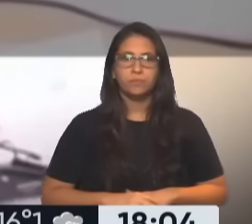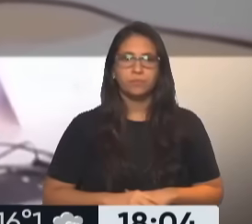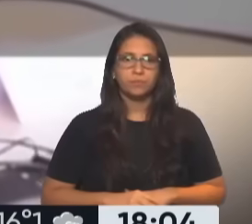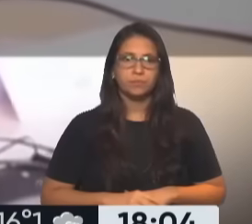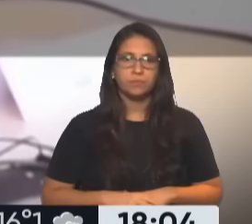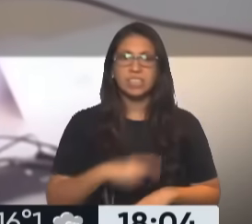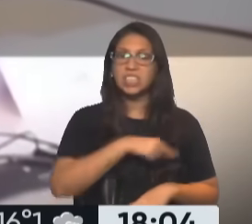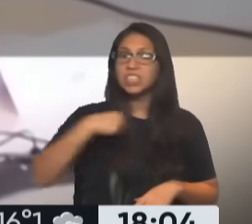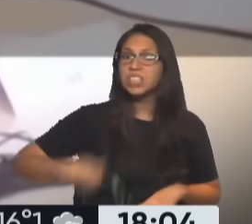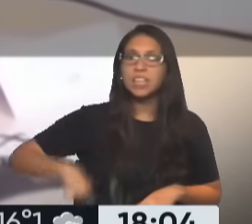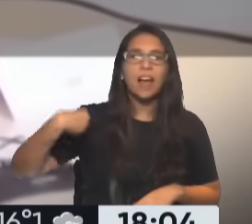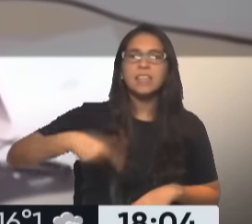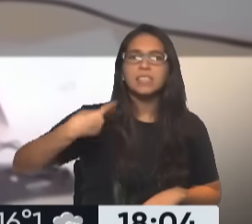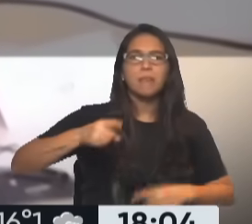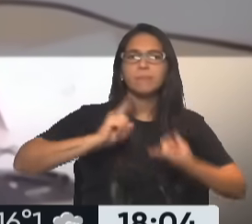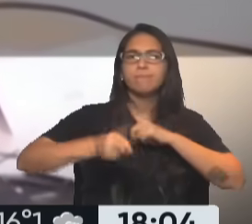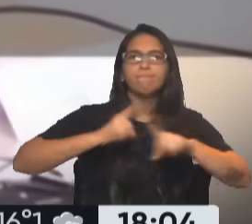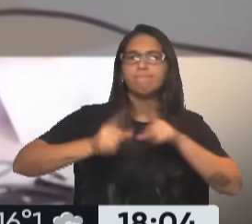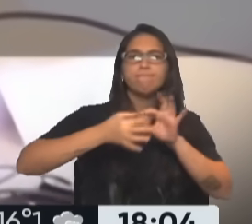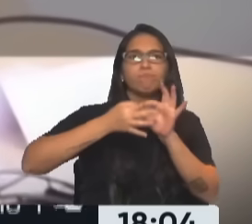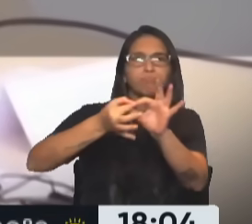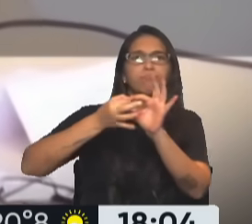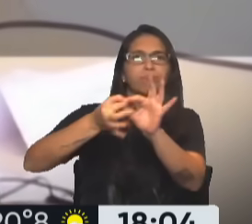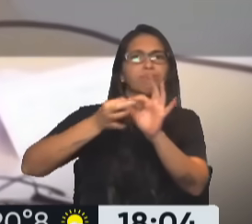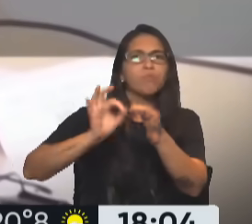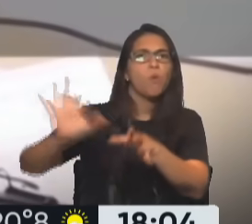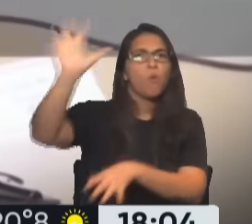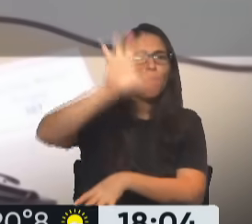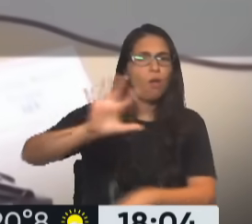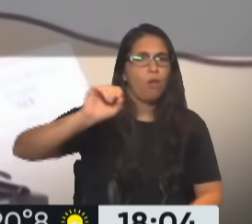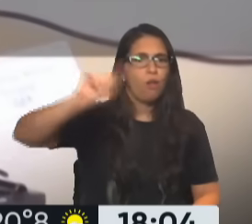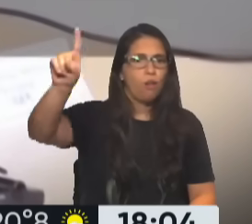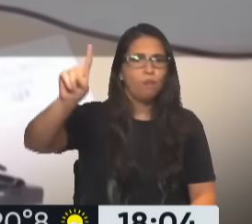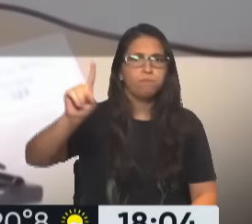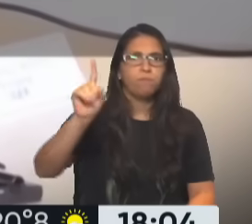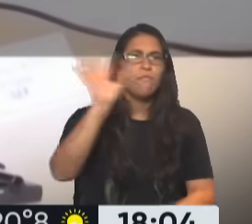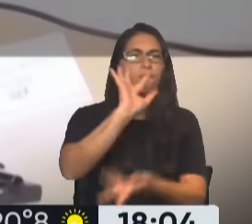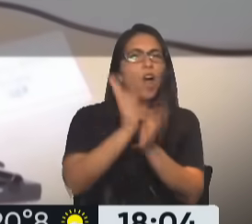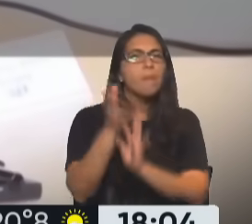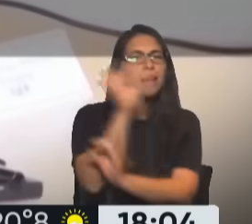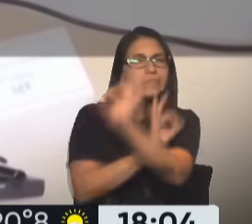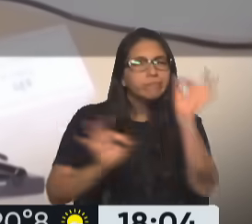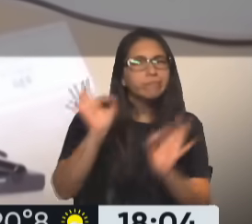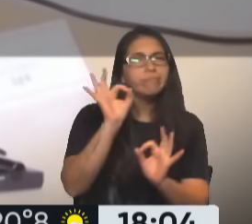中国始终从战略高度和长远角度看待中国关系，